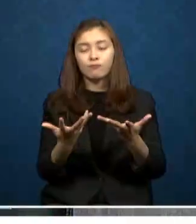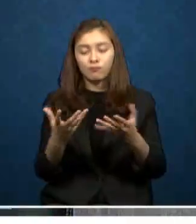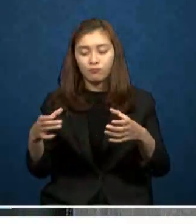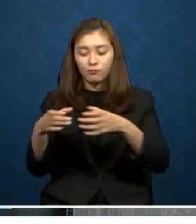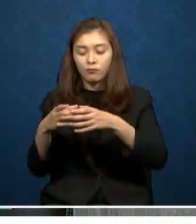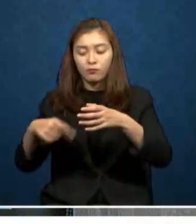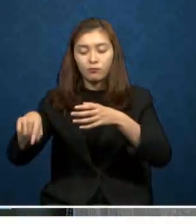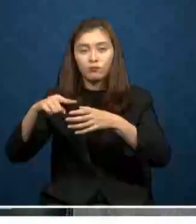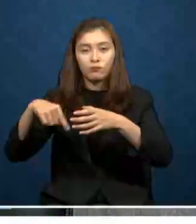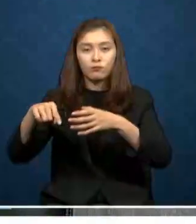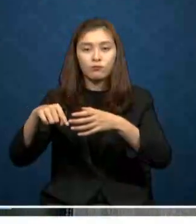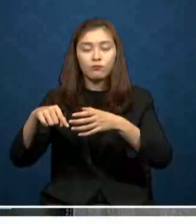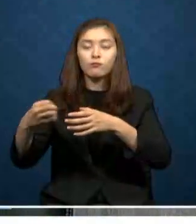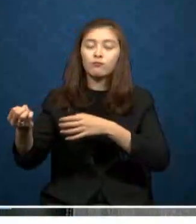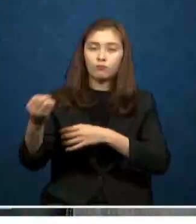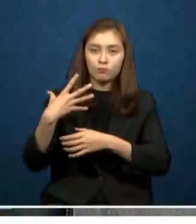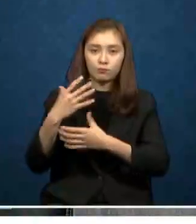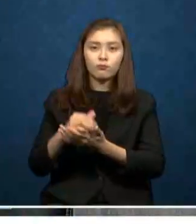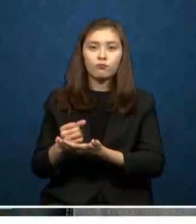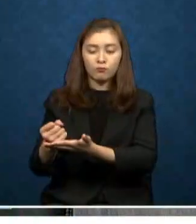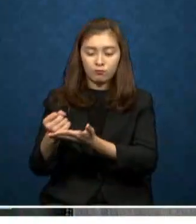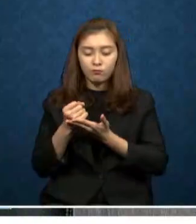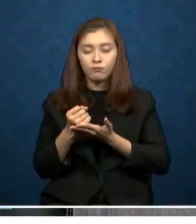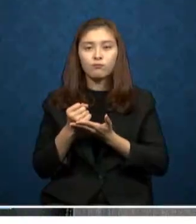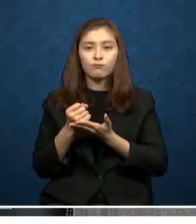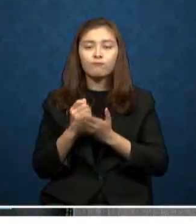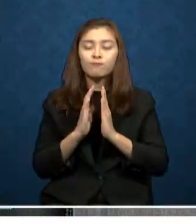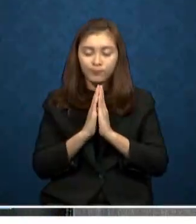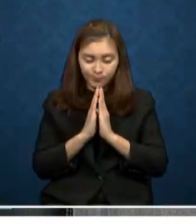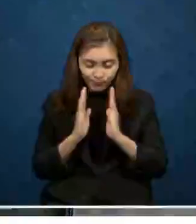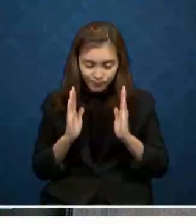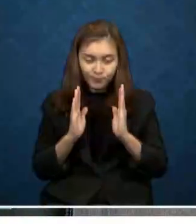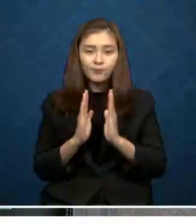คุ้มครองตรงนี้ด้วยครับมีเท่านี้แหละครับขอบคุณครับ